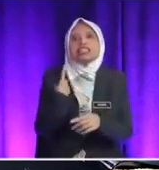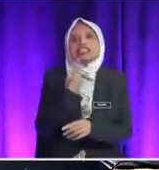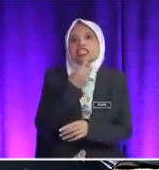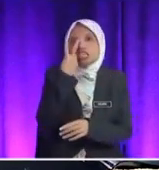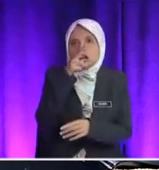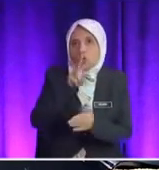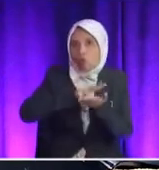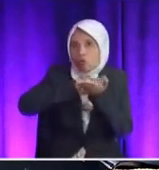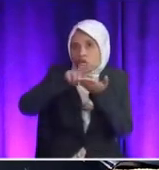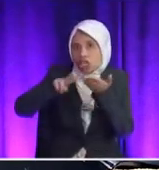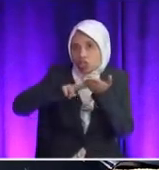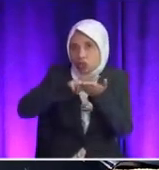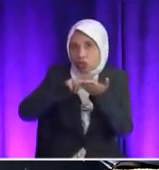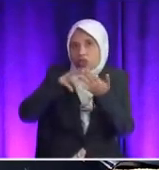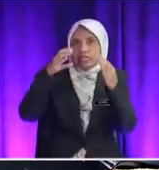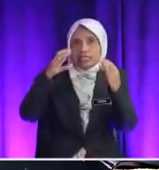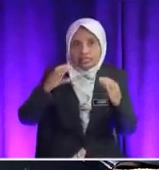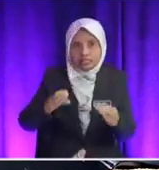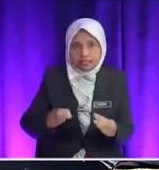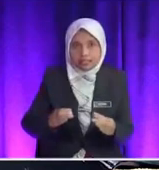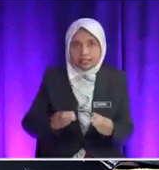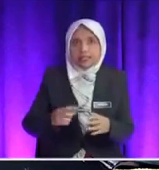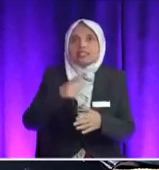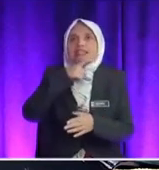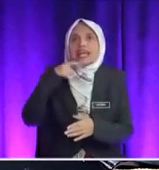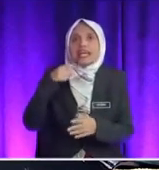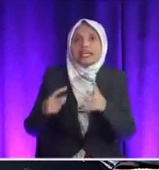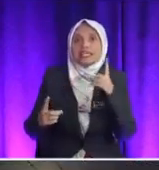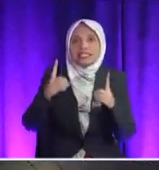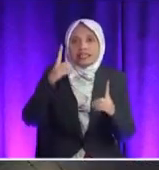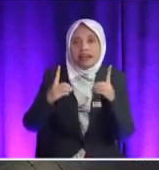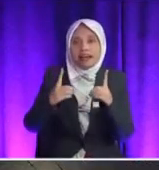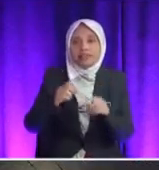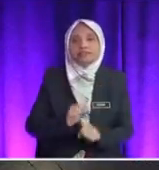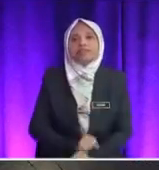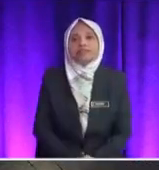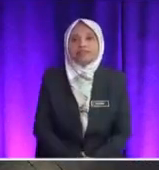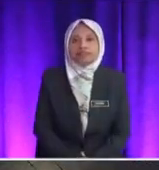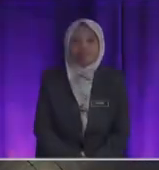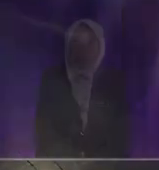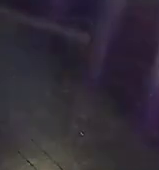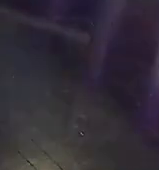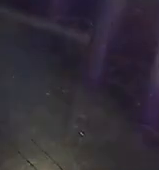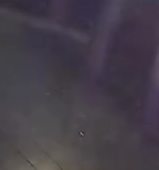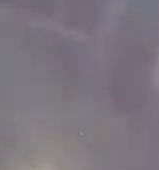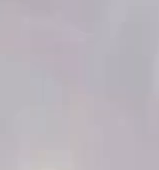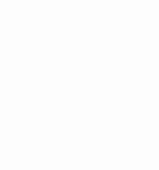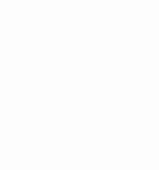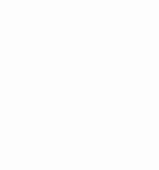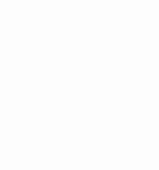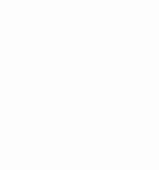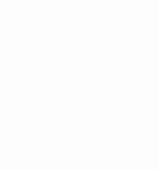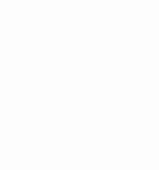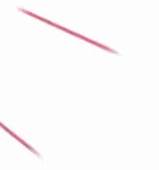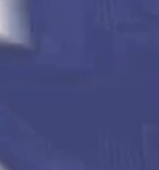bukain by charity mengering kendaraan Ajun saksikan sama-sama gawe ayo Hai